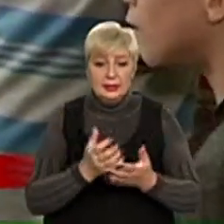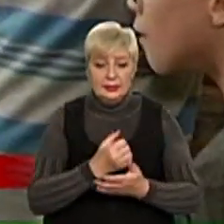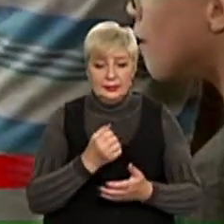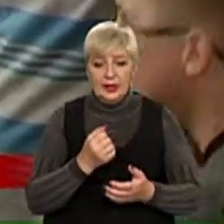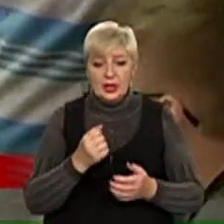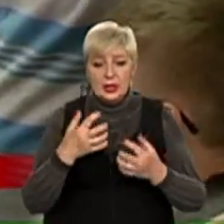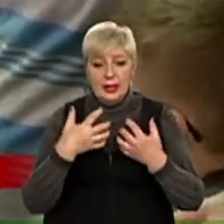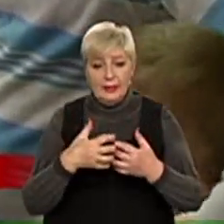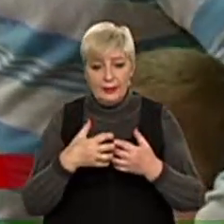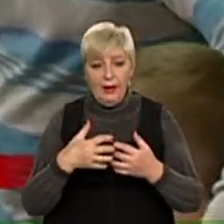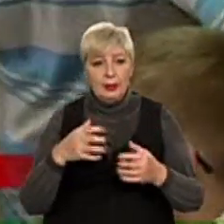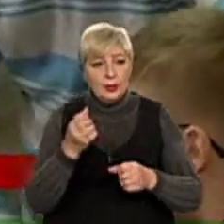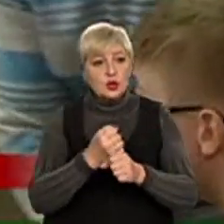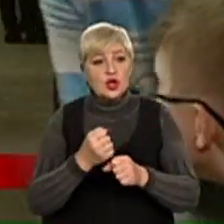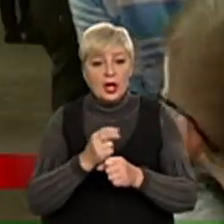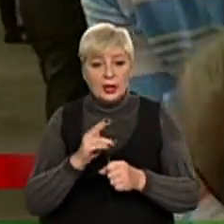«Шоколадофабрика», яка